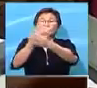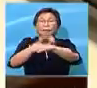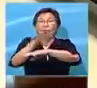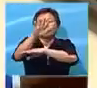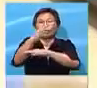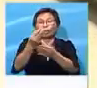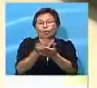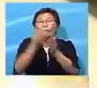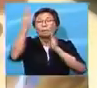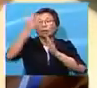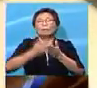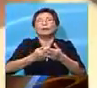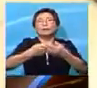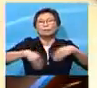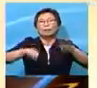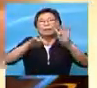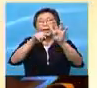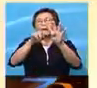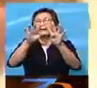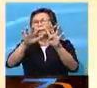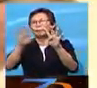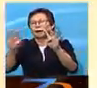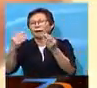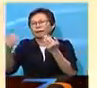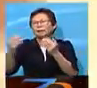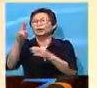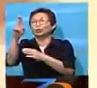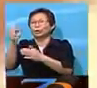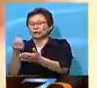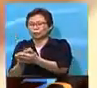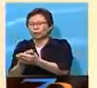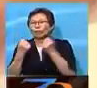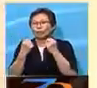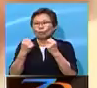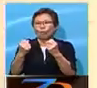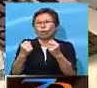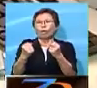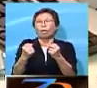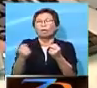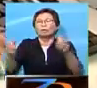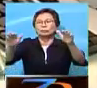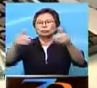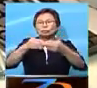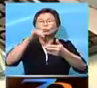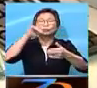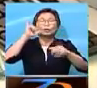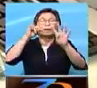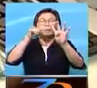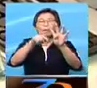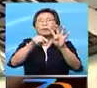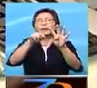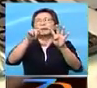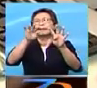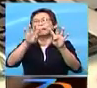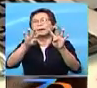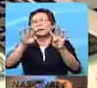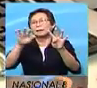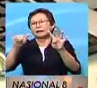diniaga pada 4.454 berbanding dolar Amerika mengukuh berbanding penutup semalam pada